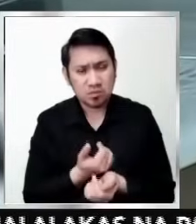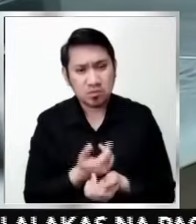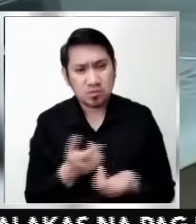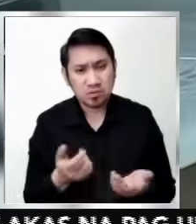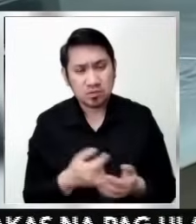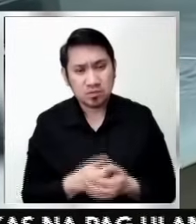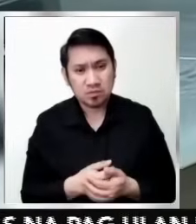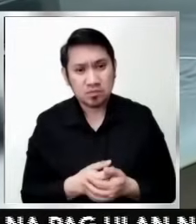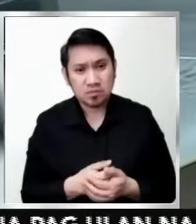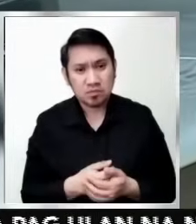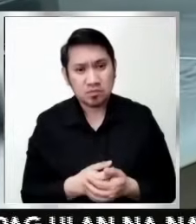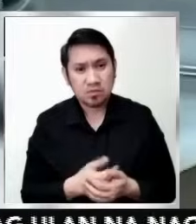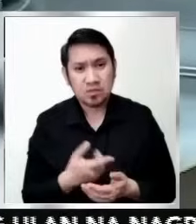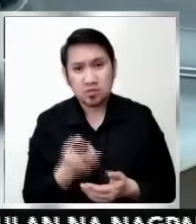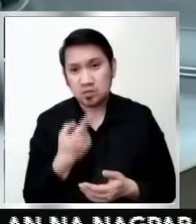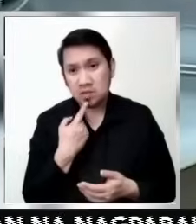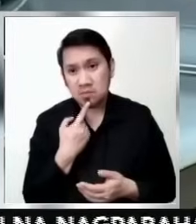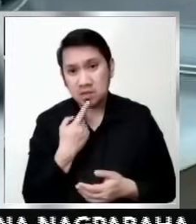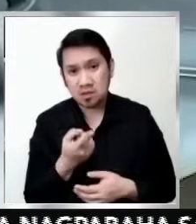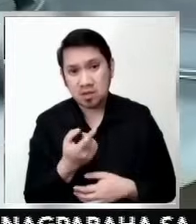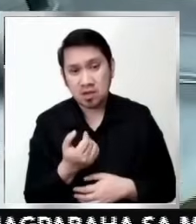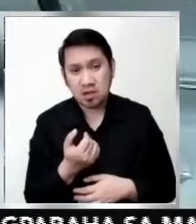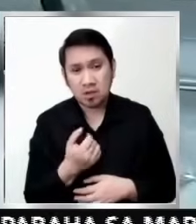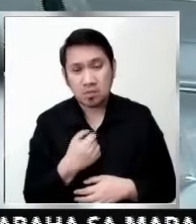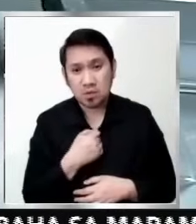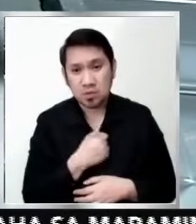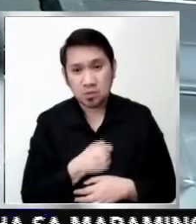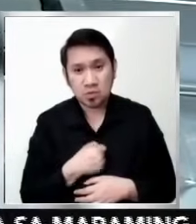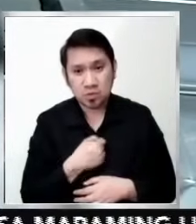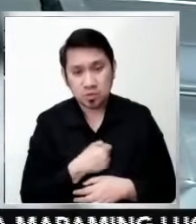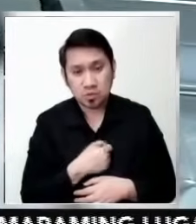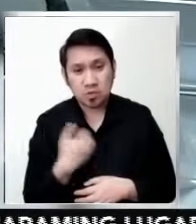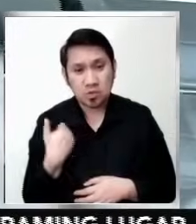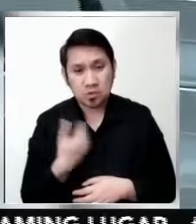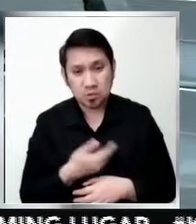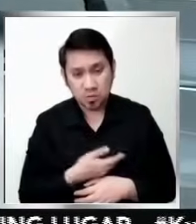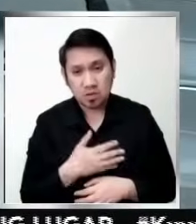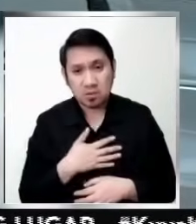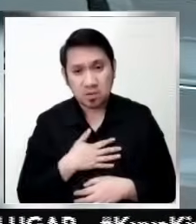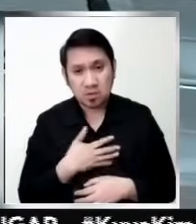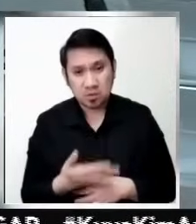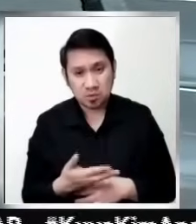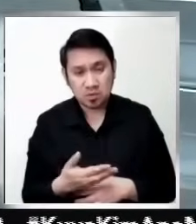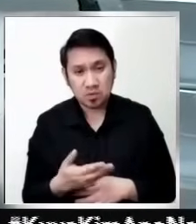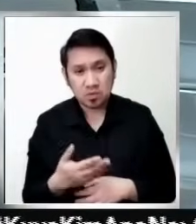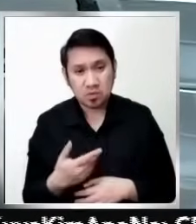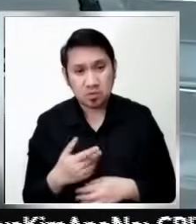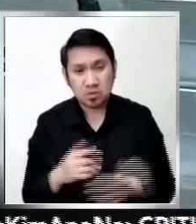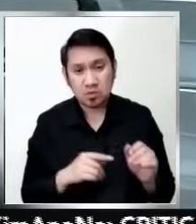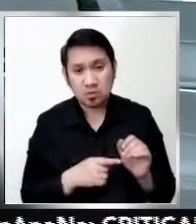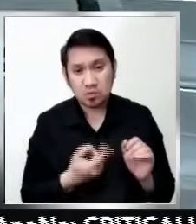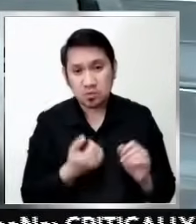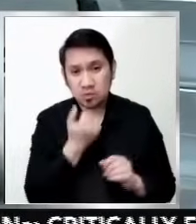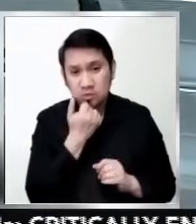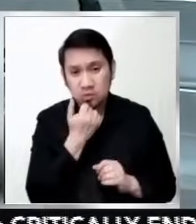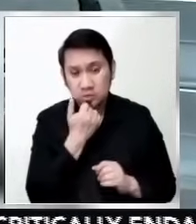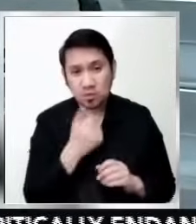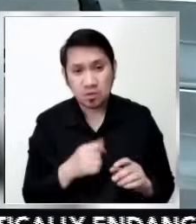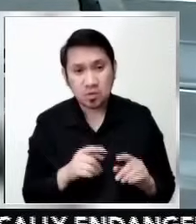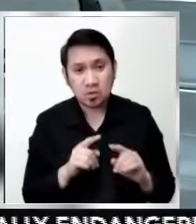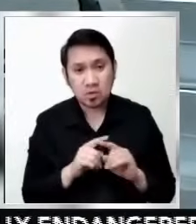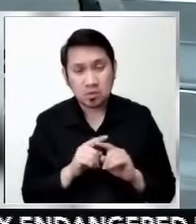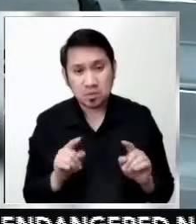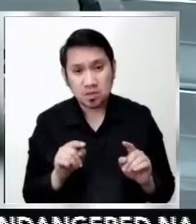Celis na nagkamali siya We are very much willing to admit that indeed the source was wrong in this PL in